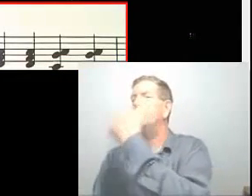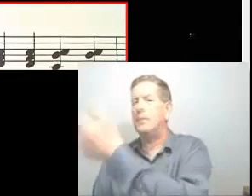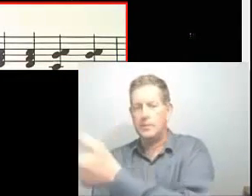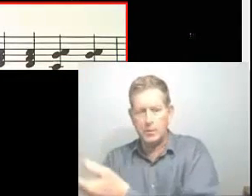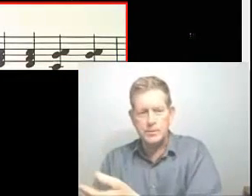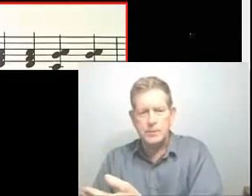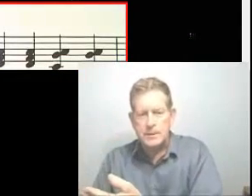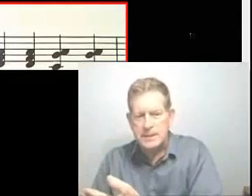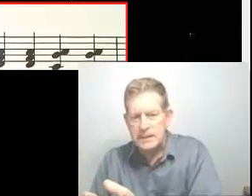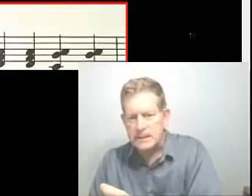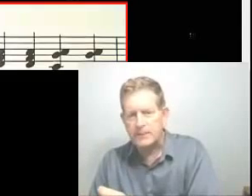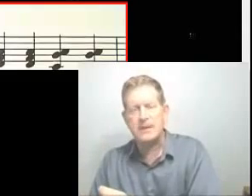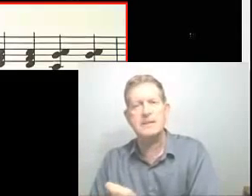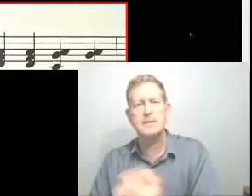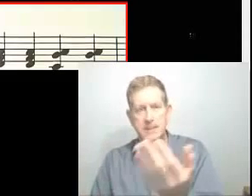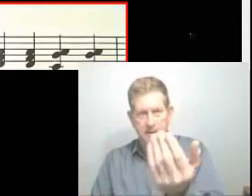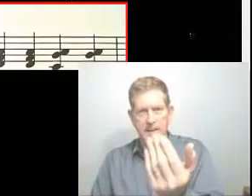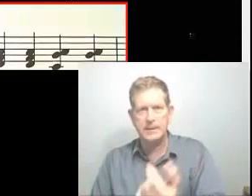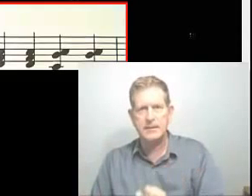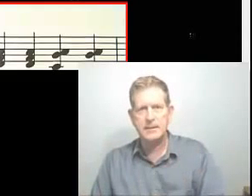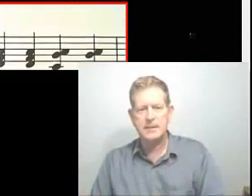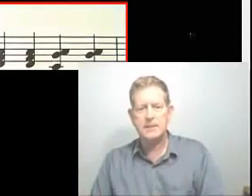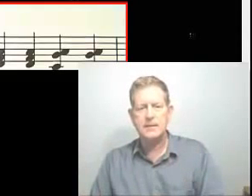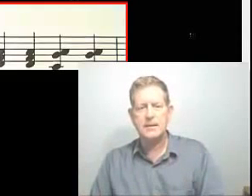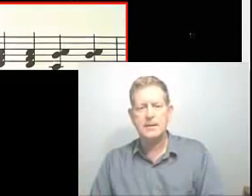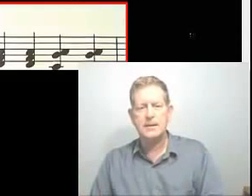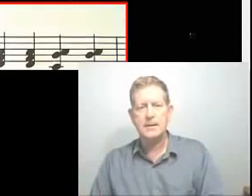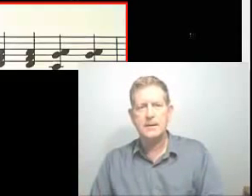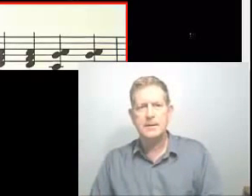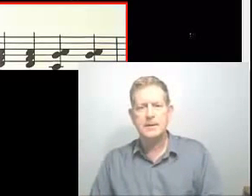Comment est-ce qu'on forme, comment est-ce qu'on dit cette phrase ici? Allez.